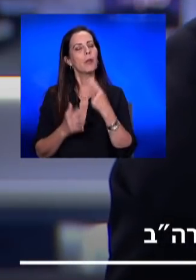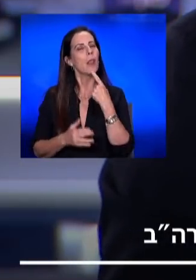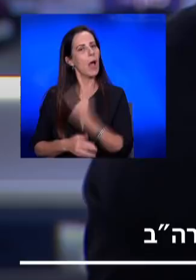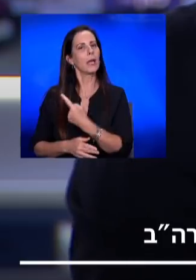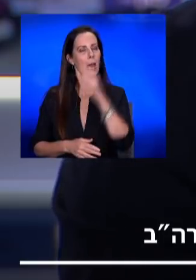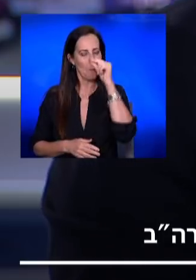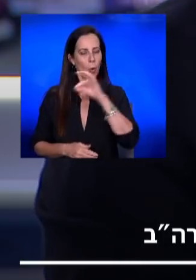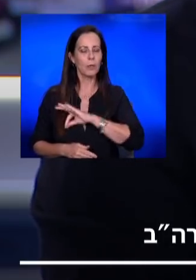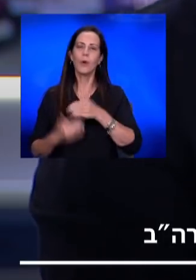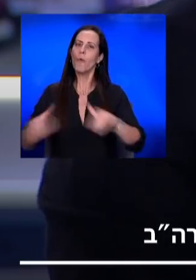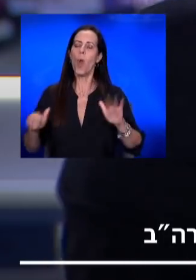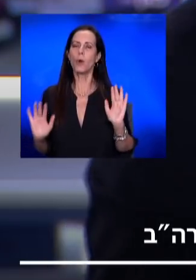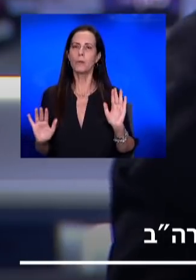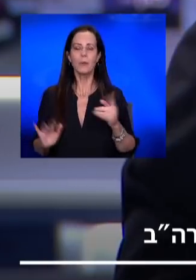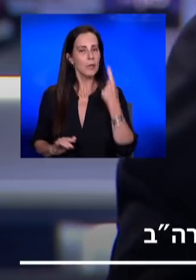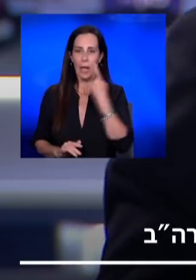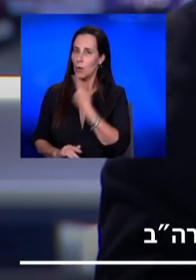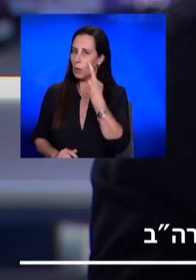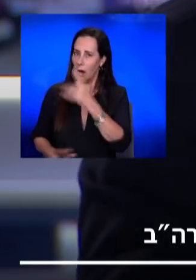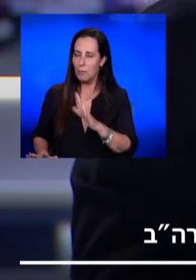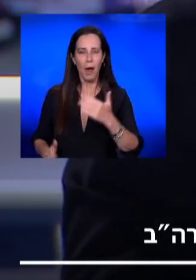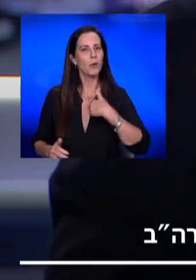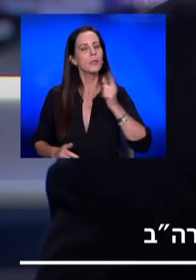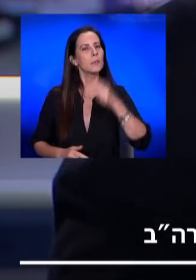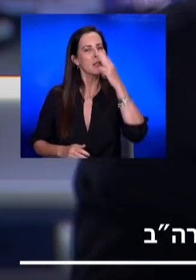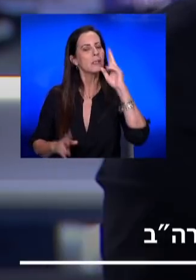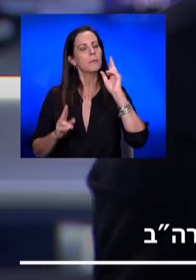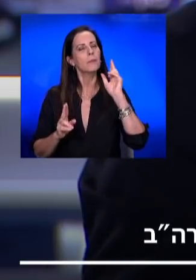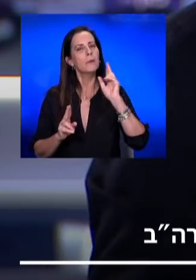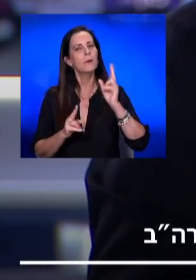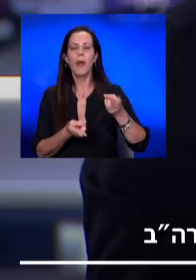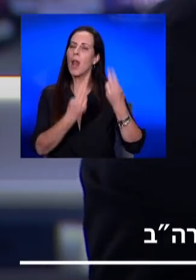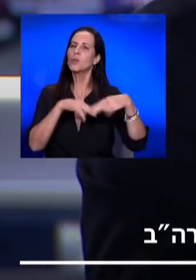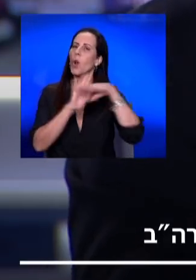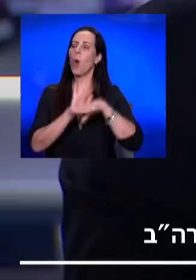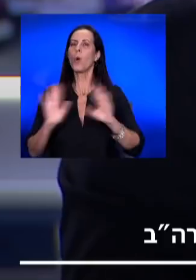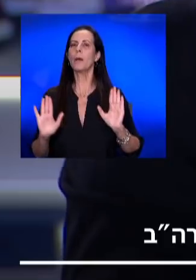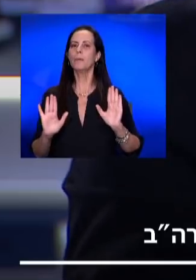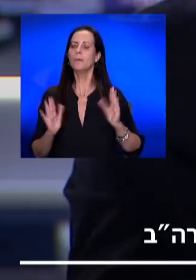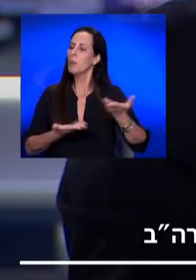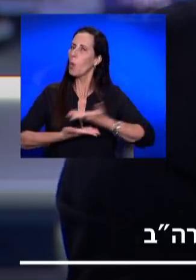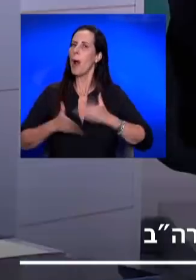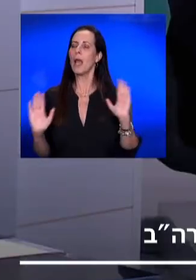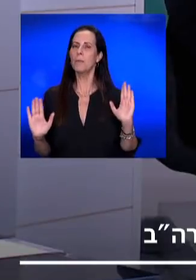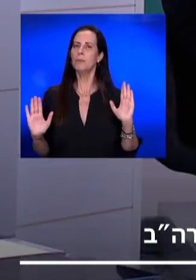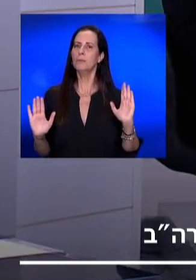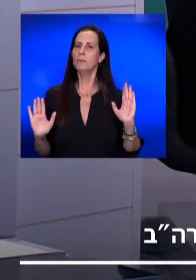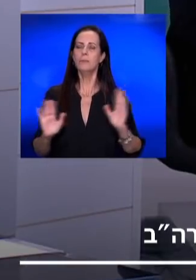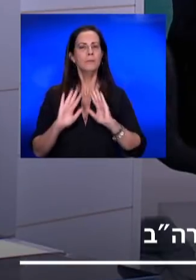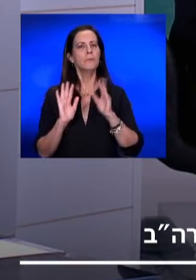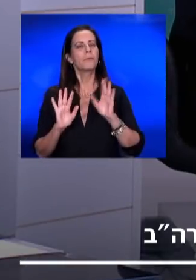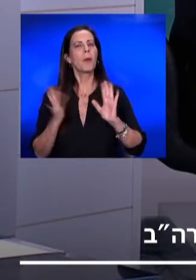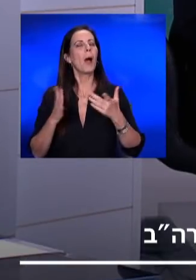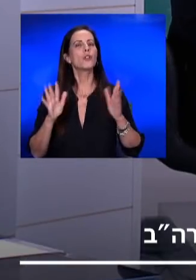לפוטין קווים אדומים. ולהגיד לו, תשמע, אנחנו צריכים לנסות לחזור לחוקי משחק מקובלים, בוא נאמר, למה